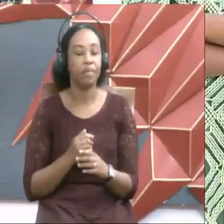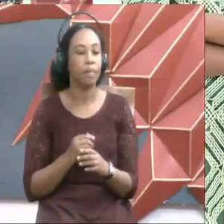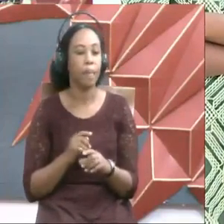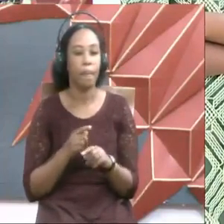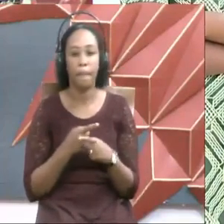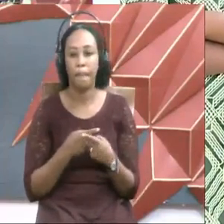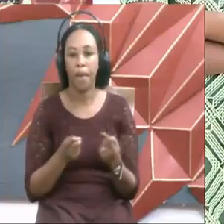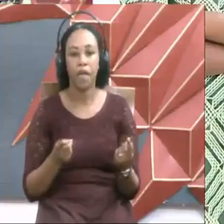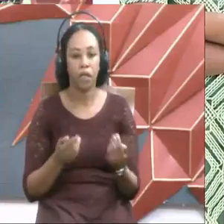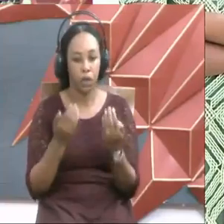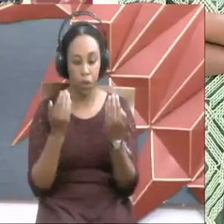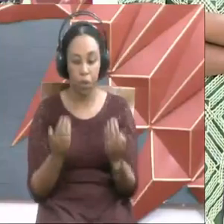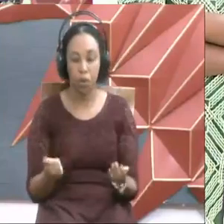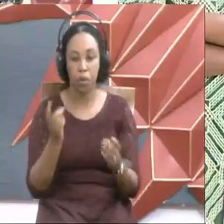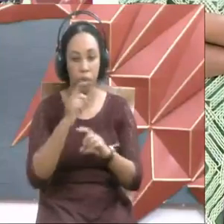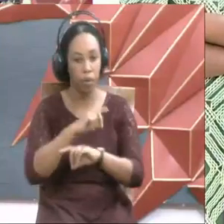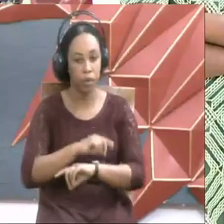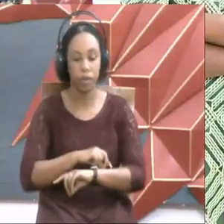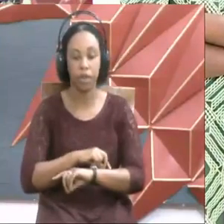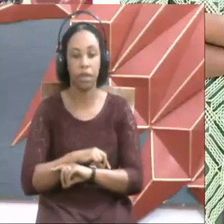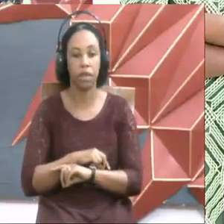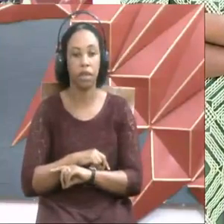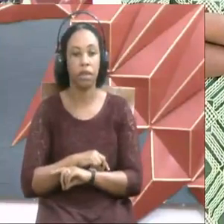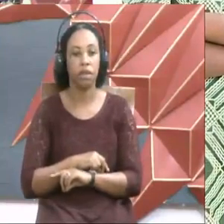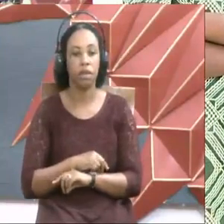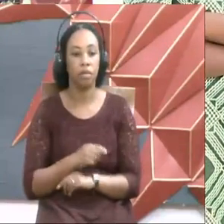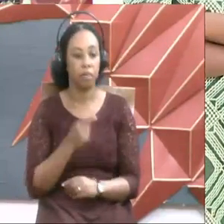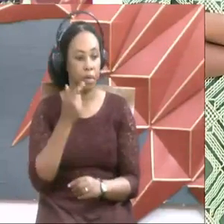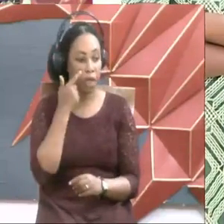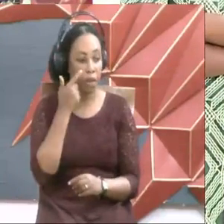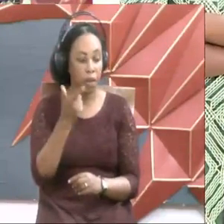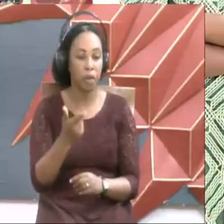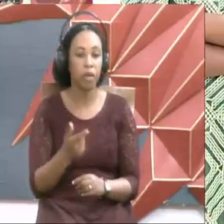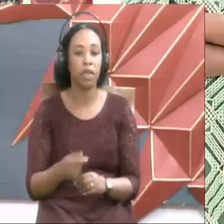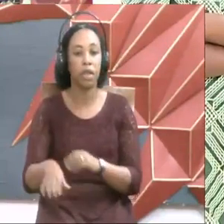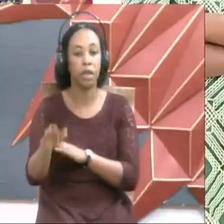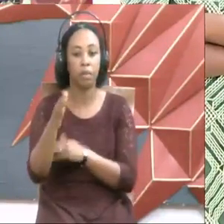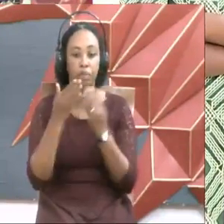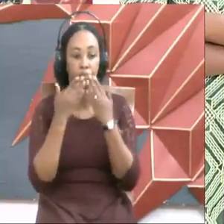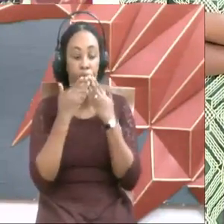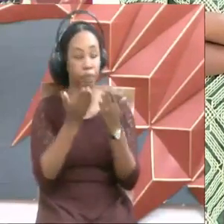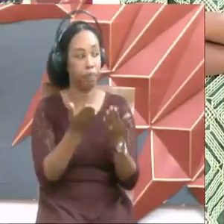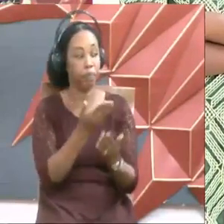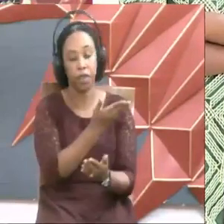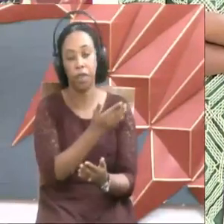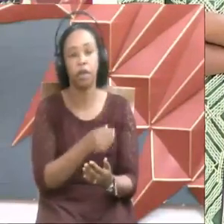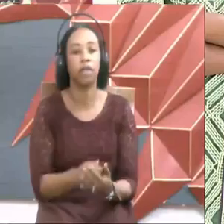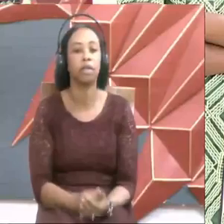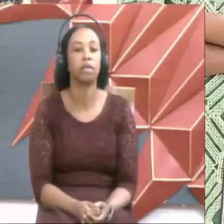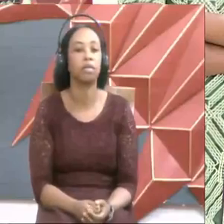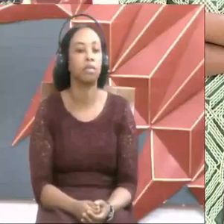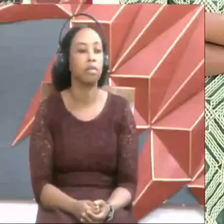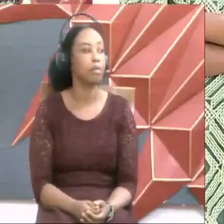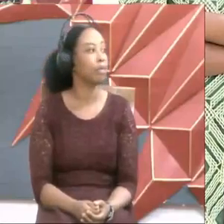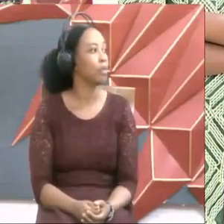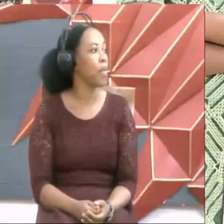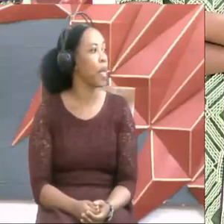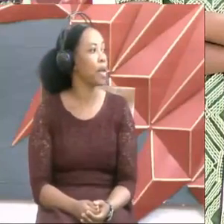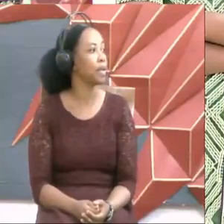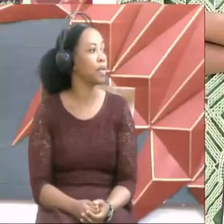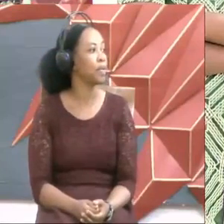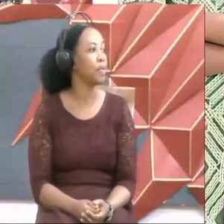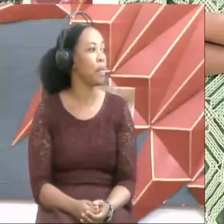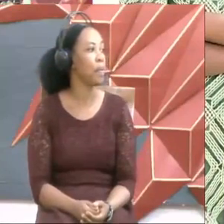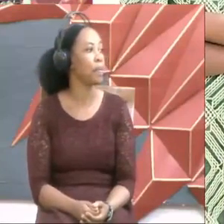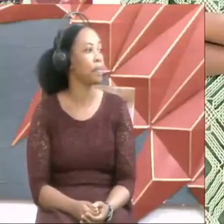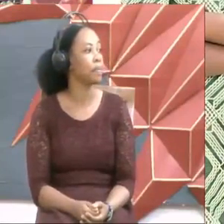ariko none uyu munsi ndamubona Imana ishimwe ashobora gukebuka. Est-ce qu'elle peut